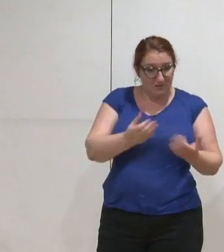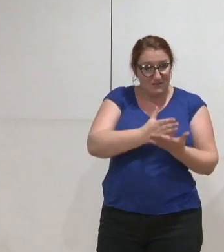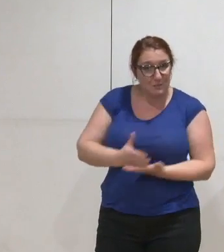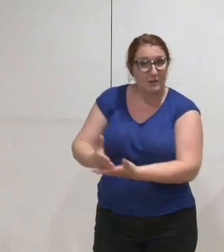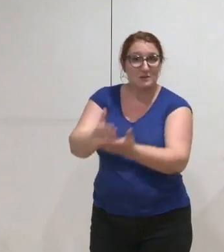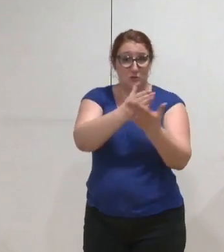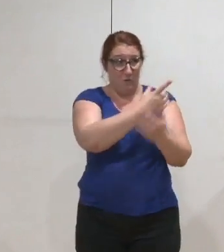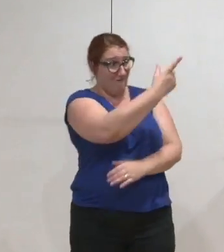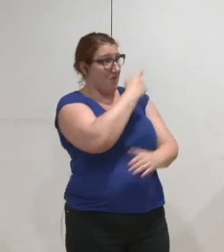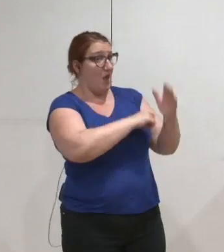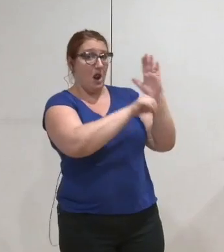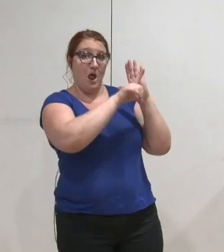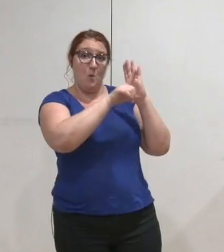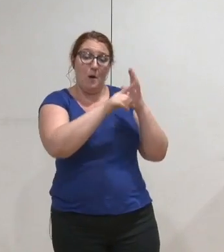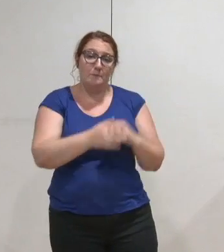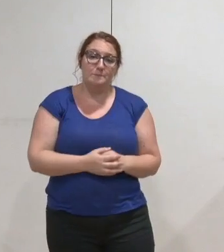l'accompagnement